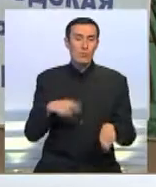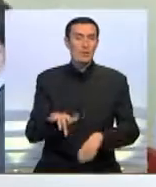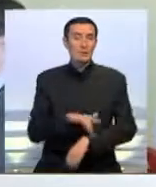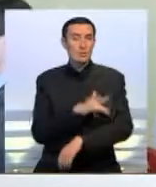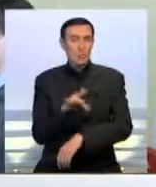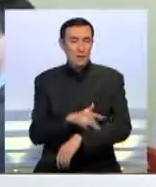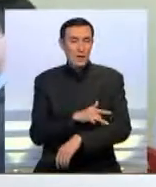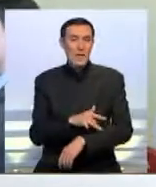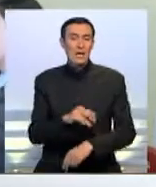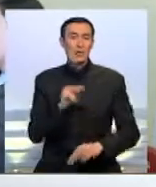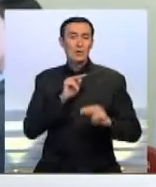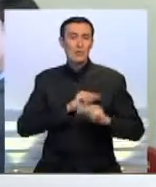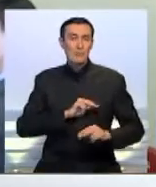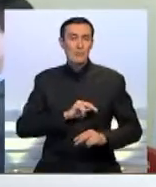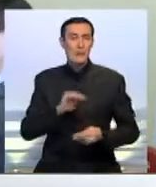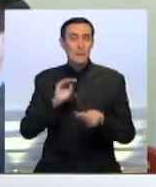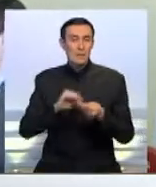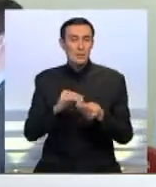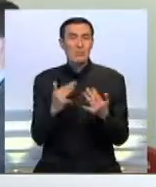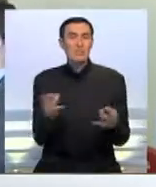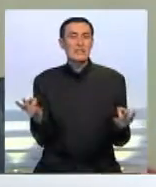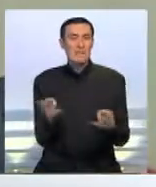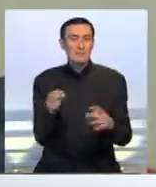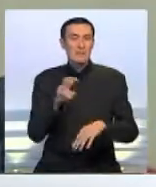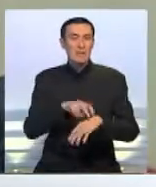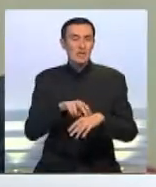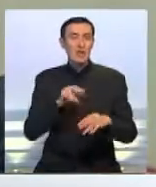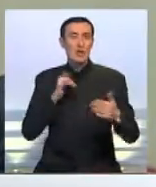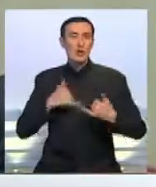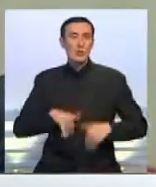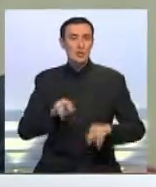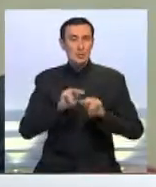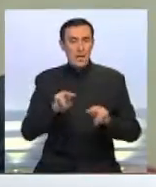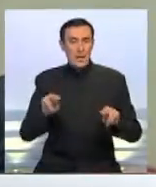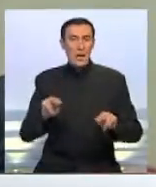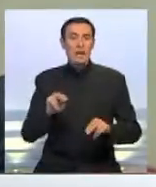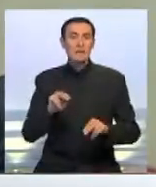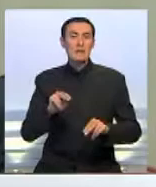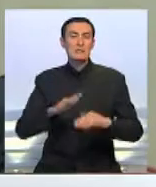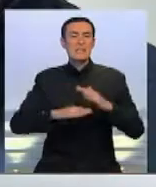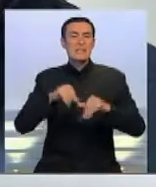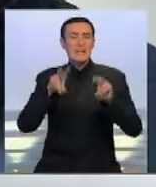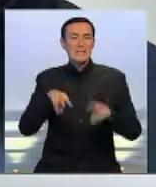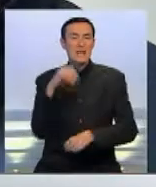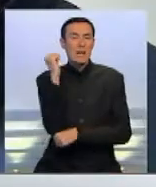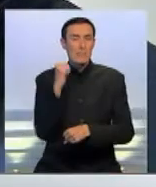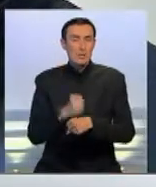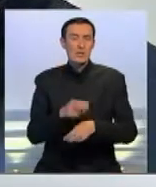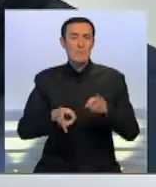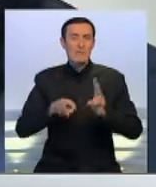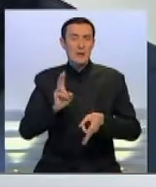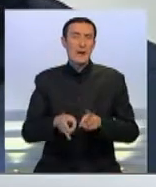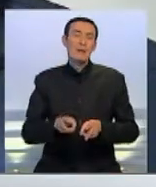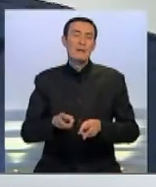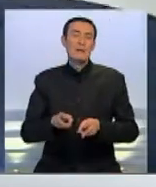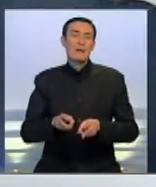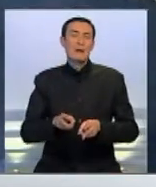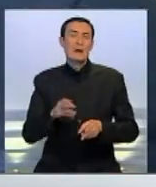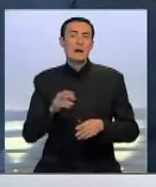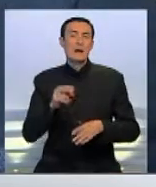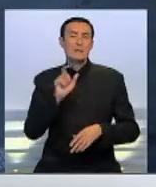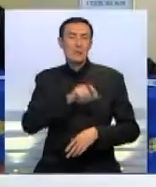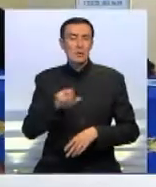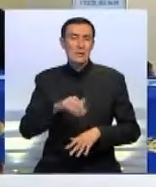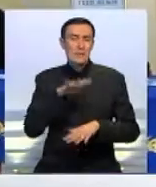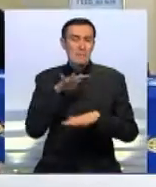услуг. На рынке труда по-прежнему востребованы врачи, учителя и специалисты рабочих профессий. Требуются повара, кондитеры, внештатные сотрудники